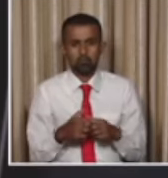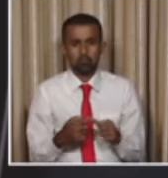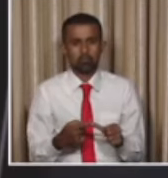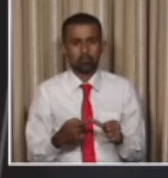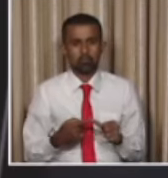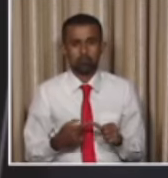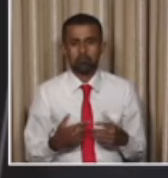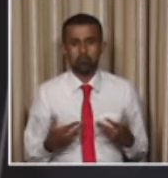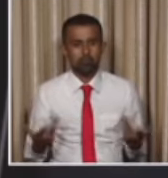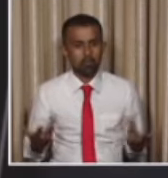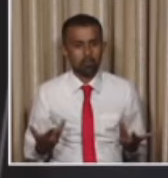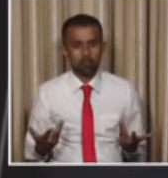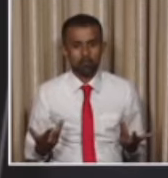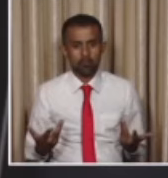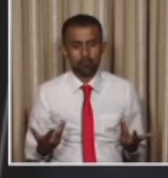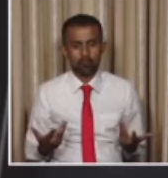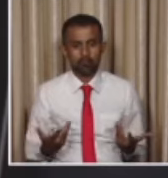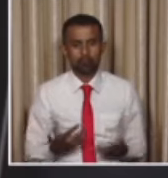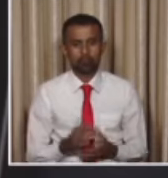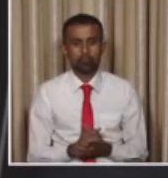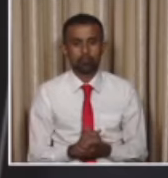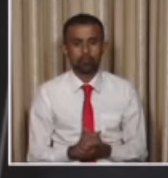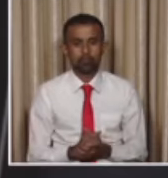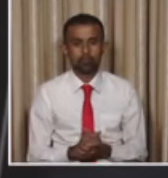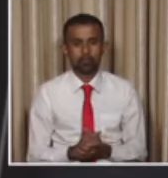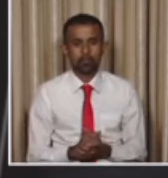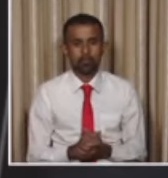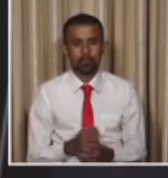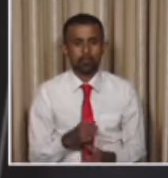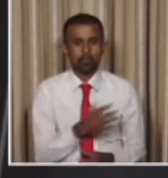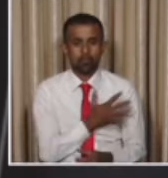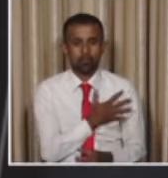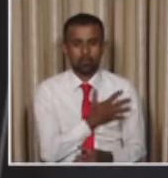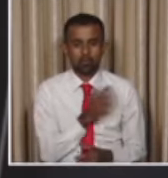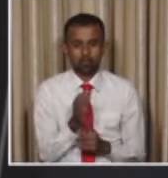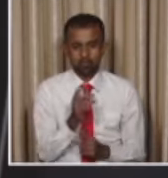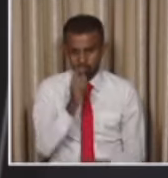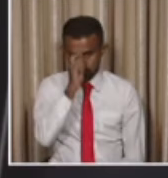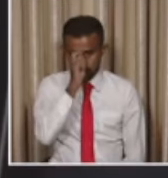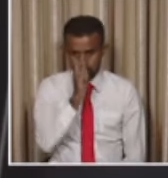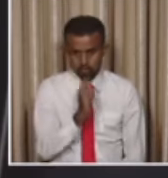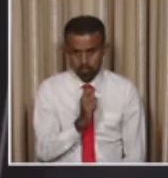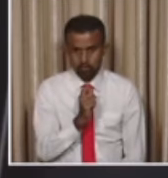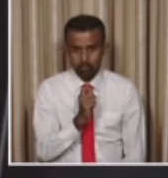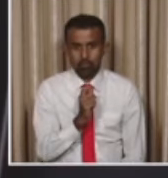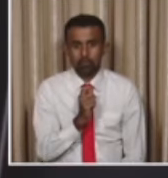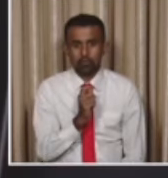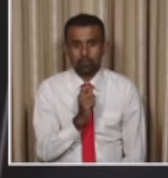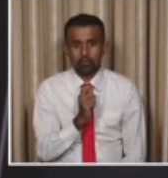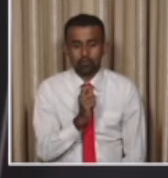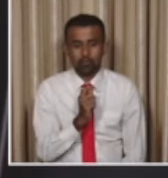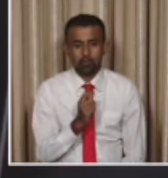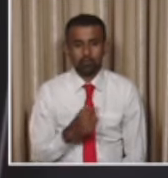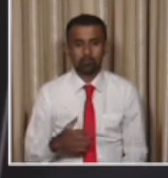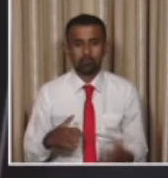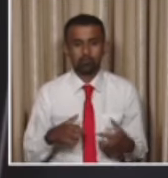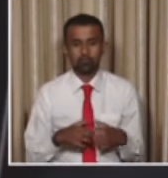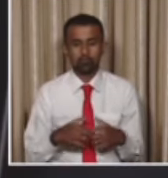බෑ. ඒ නිසා තමයි ගෝටාබේ රාජපක්ෂ ජනාධිපත්තුමා මේ